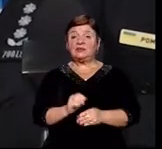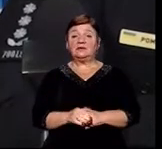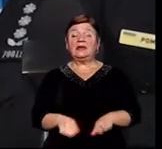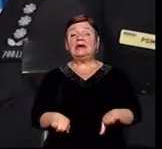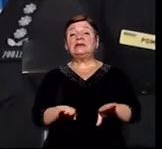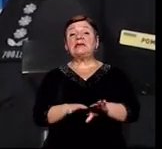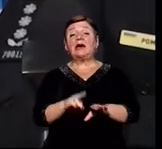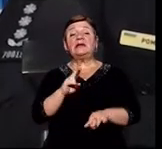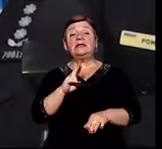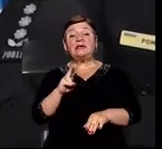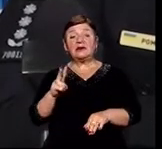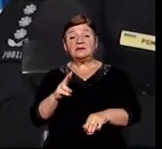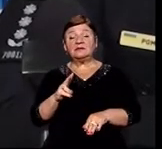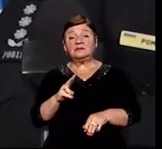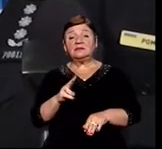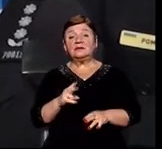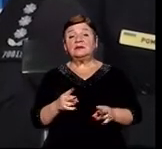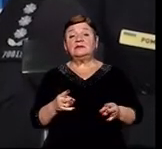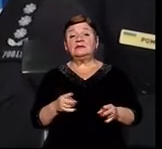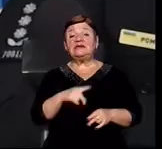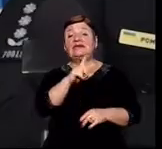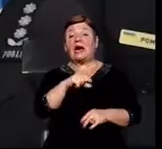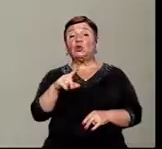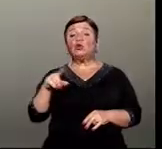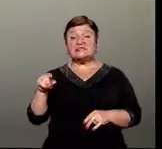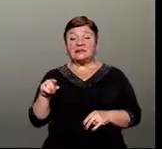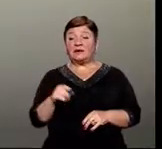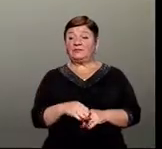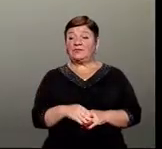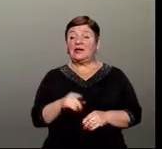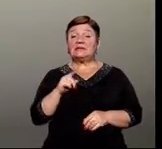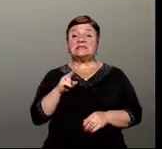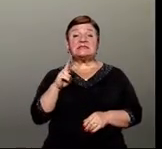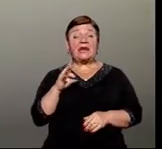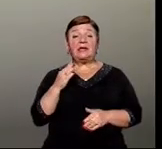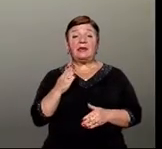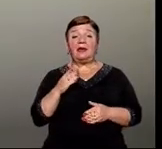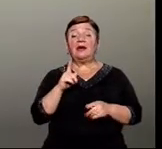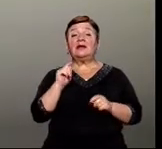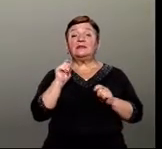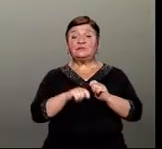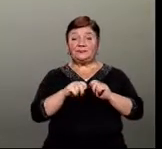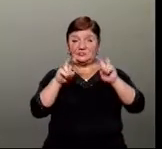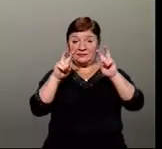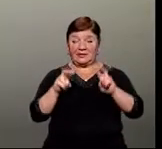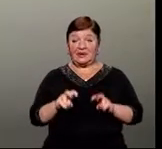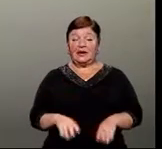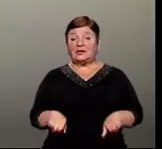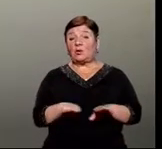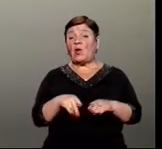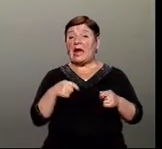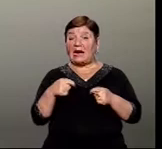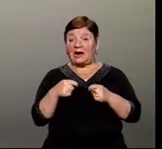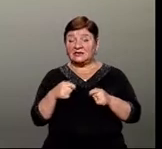показують так, як... Ну, так як ПЛР-діагностика, розумієте? Це є дослідження методом полімеразно-ланцюгової реакції